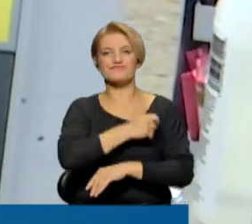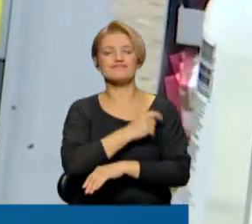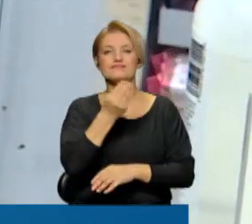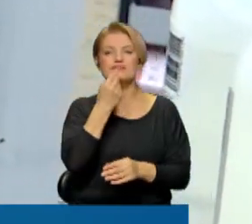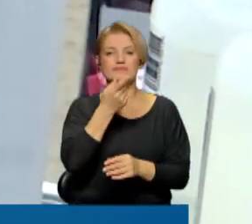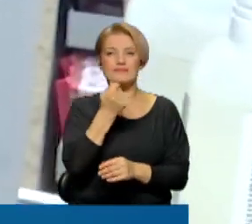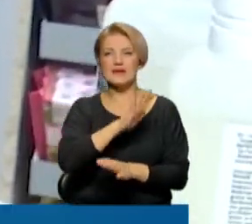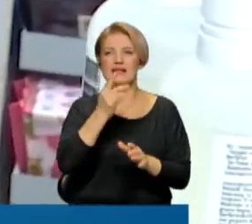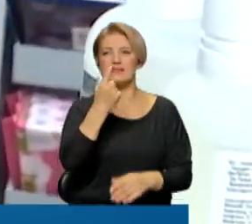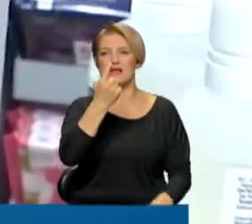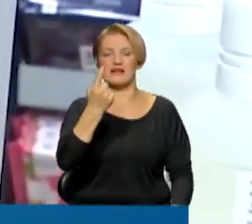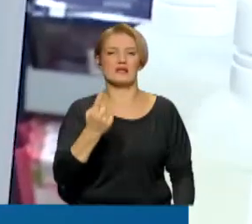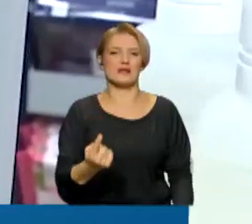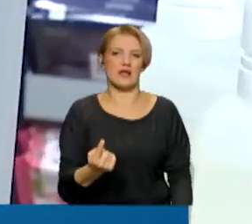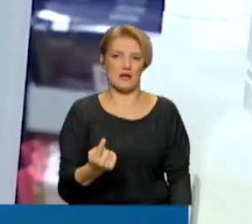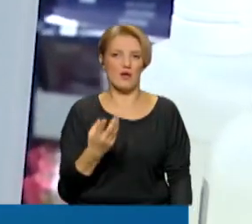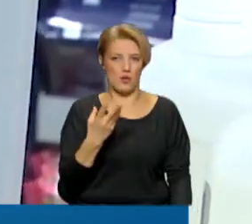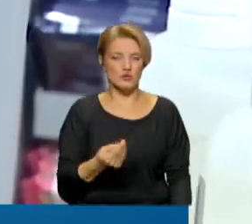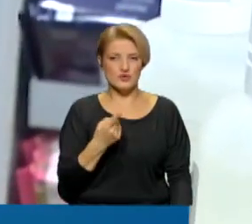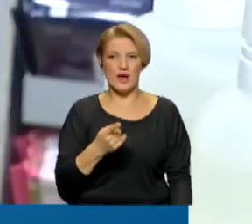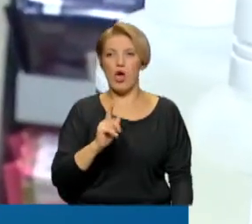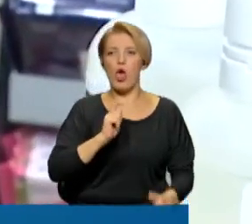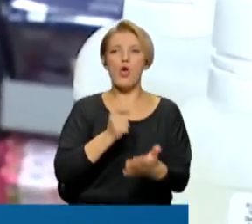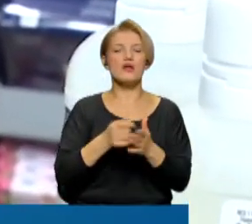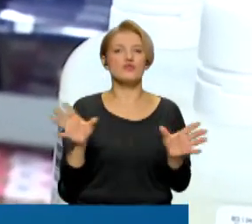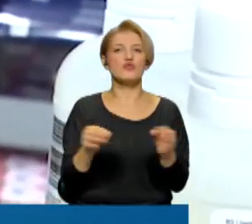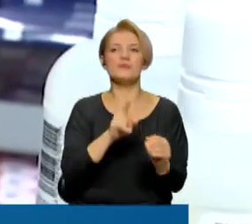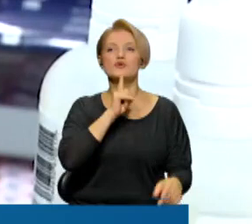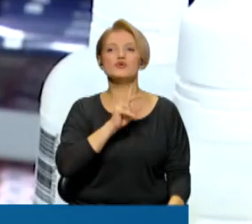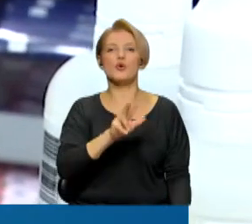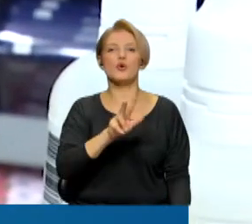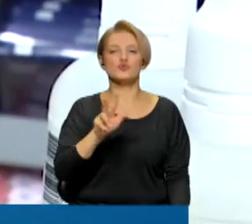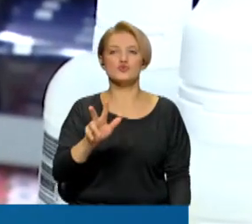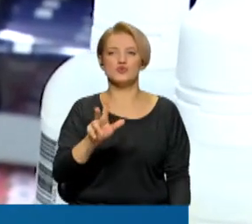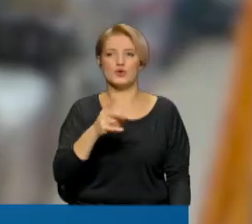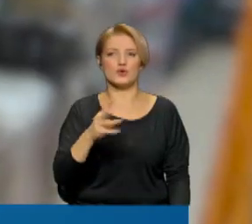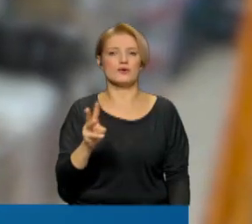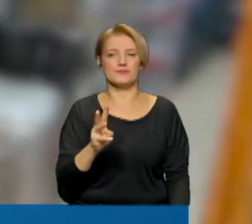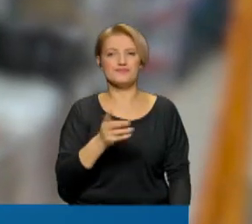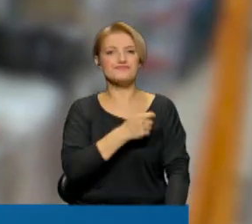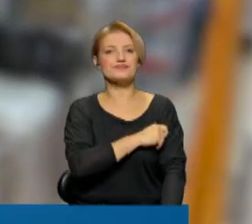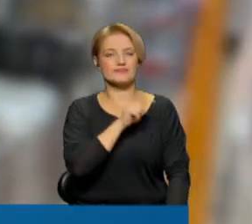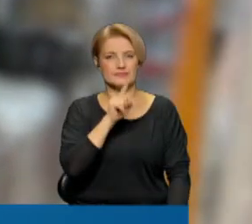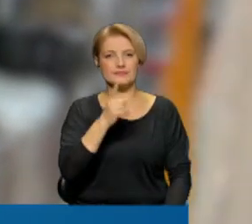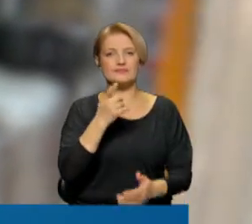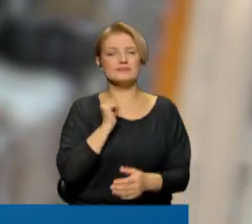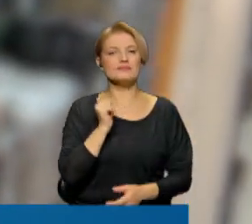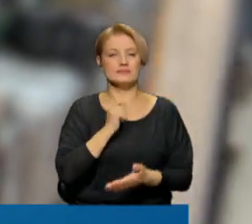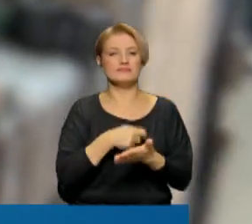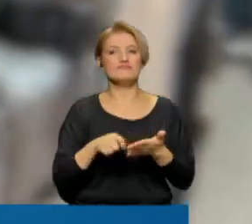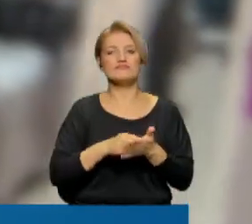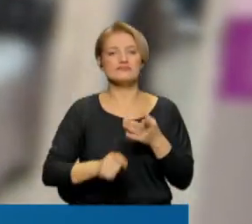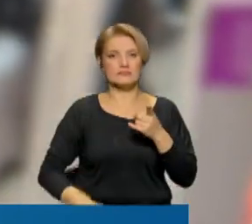fiyatlarının neredeyse hepsi tek haneli rakamlardan oluşunca ödenecek tutar 113 euro 45 sent'i aşmıyor. Yani Almanya'da bir asgari